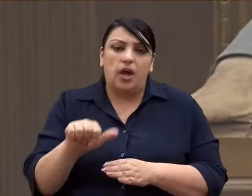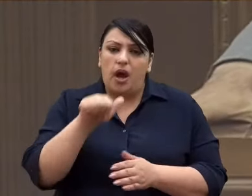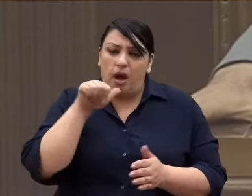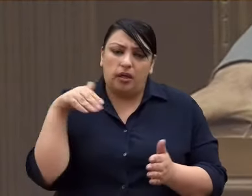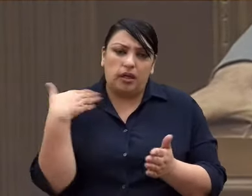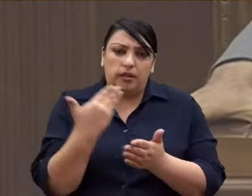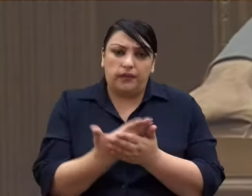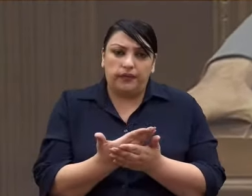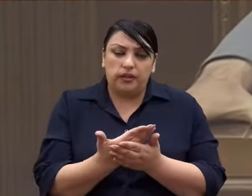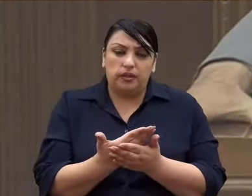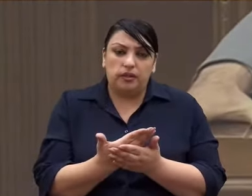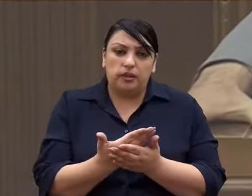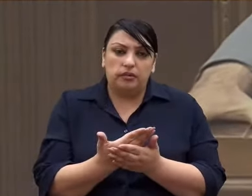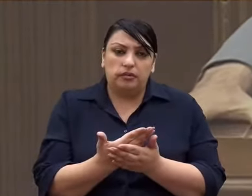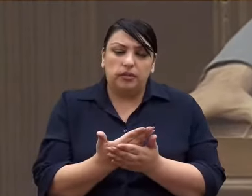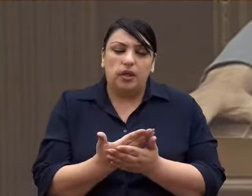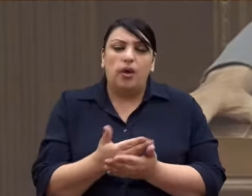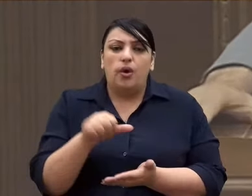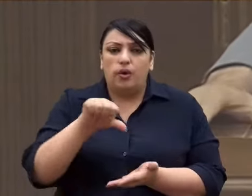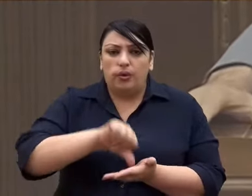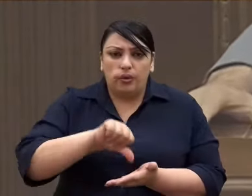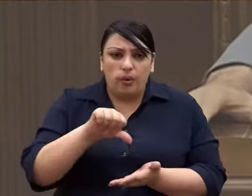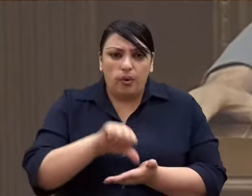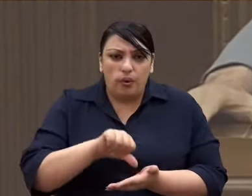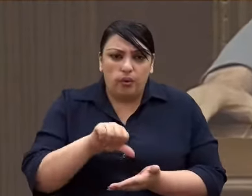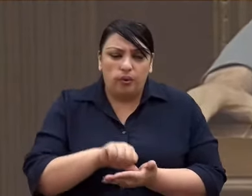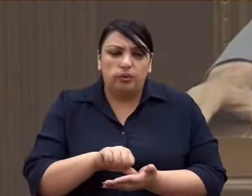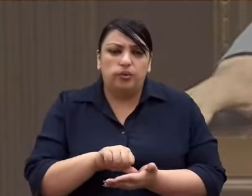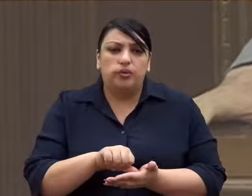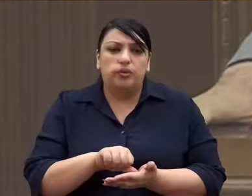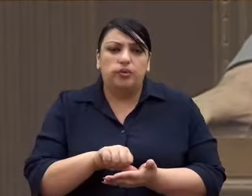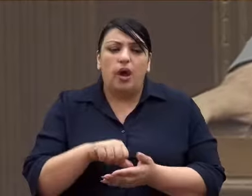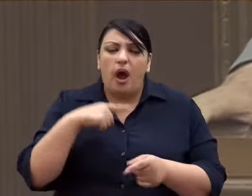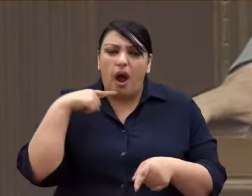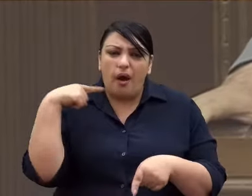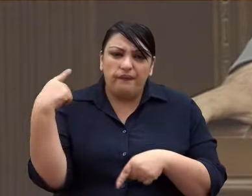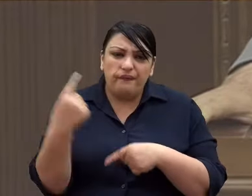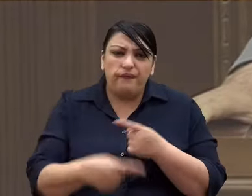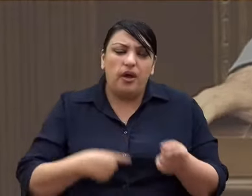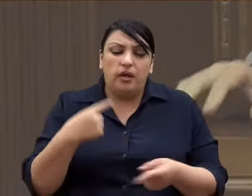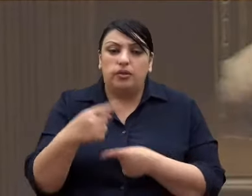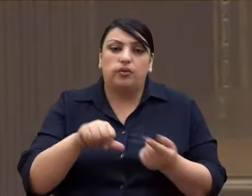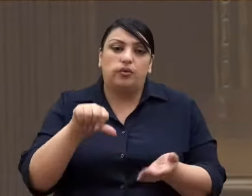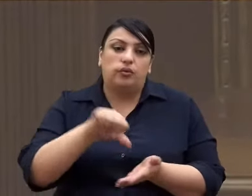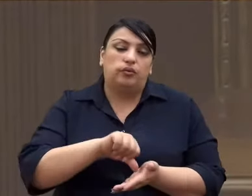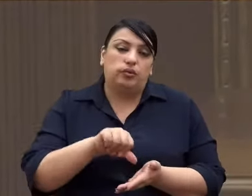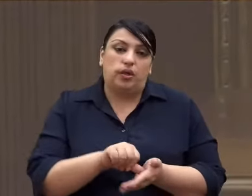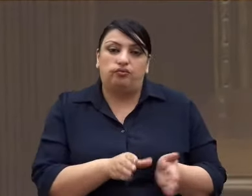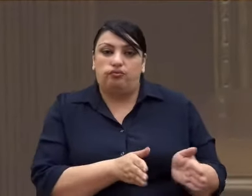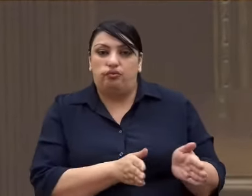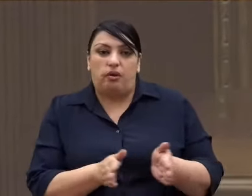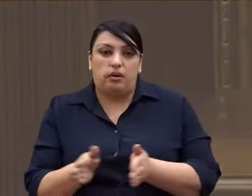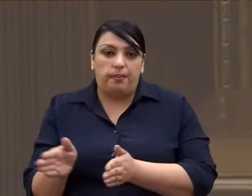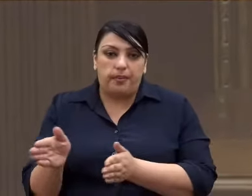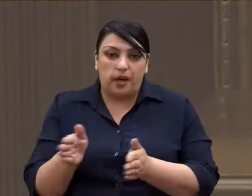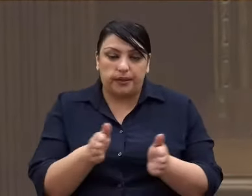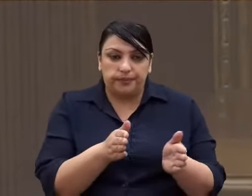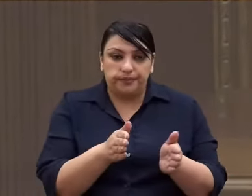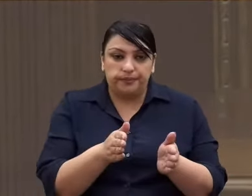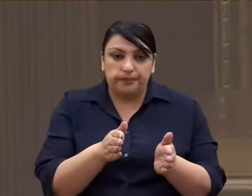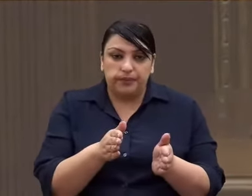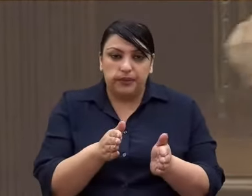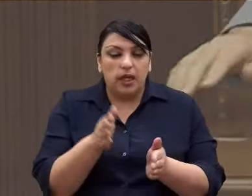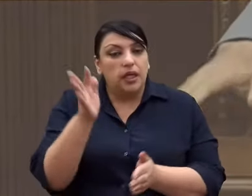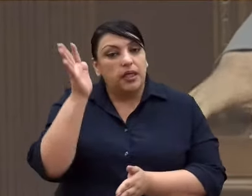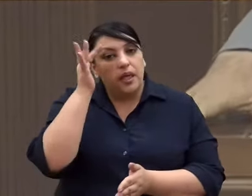և գոյության, ամբերջ գոյության, հավերժ գոյության ճանապարհը։ Դրված նպատակն ու